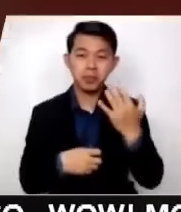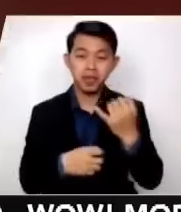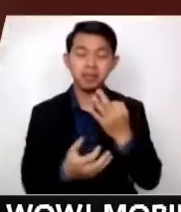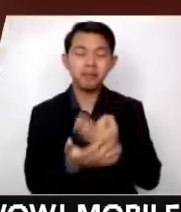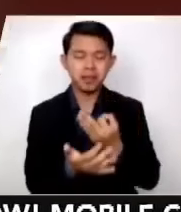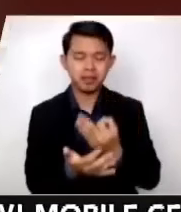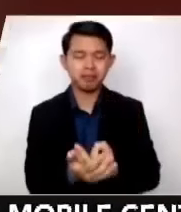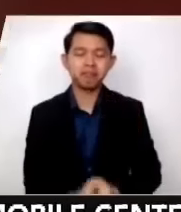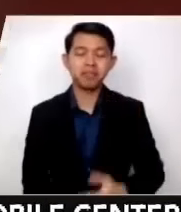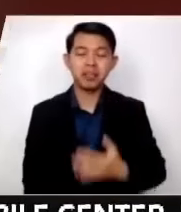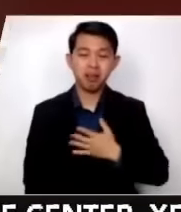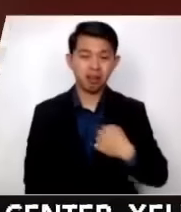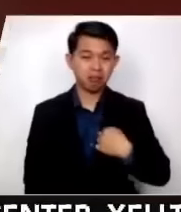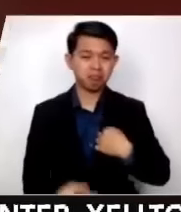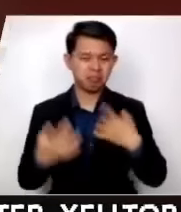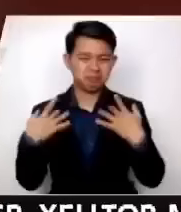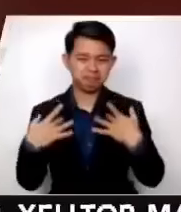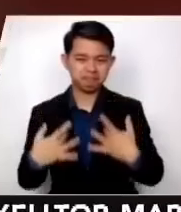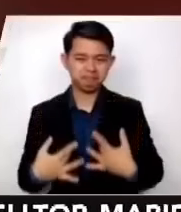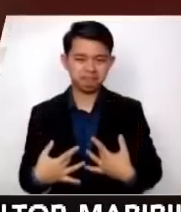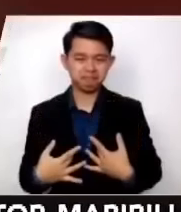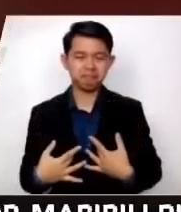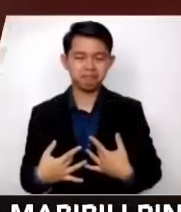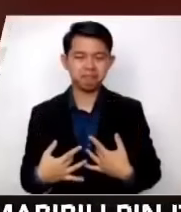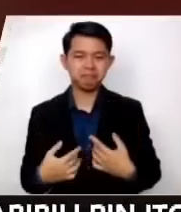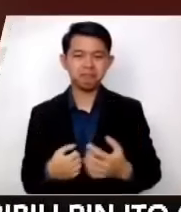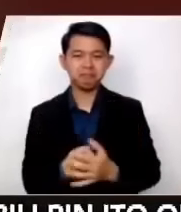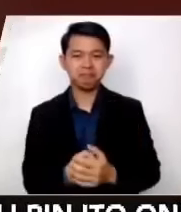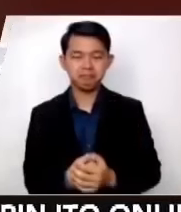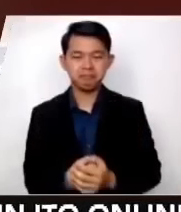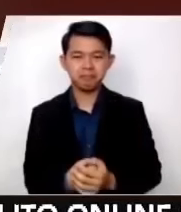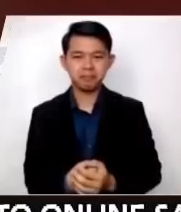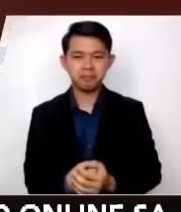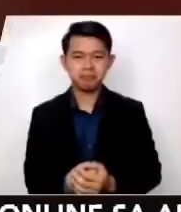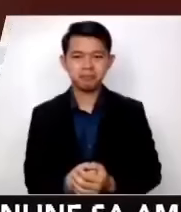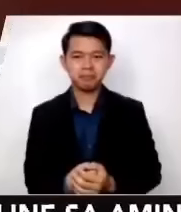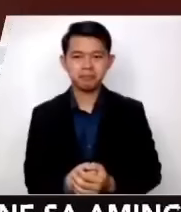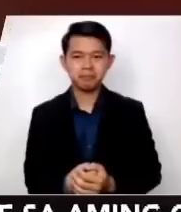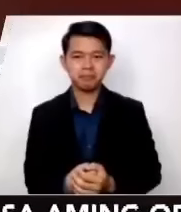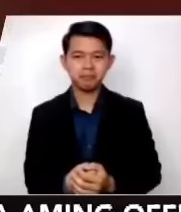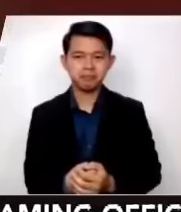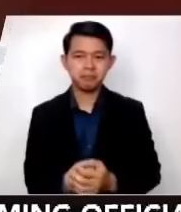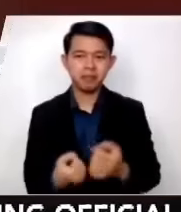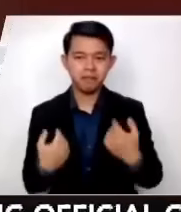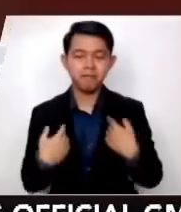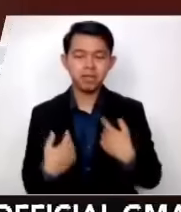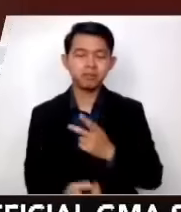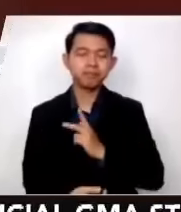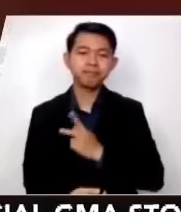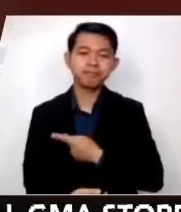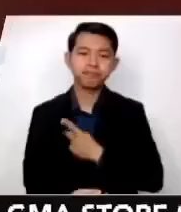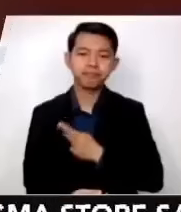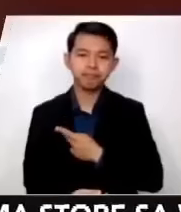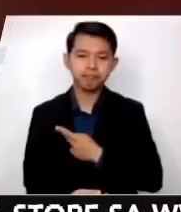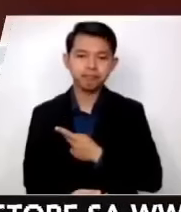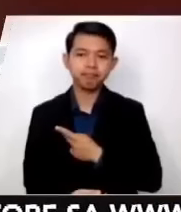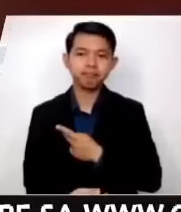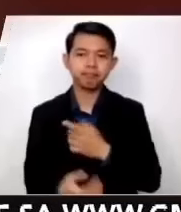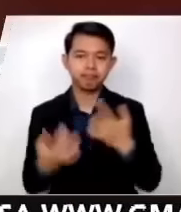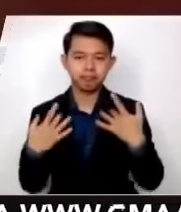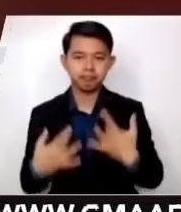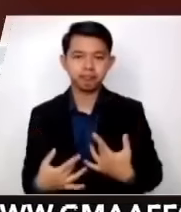ko parang Syempre no ah Andun yung pain eh na parang sabihan ka